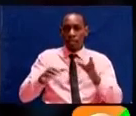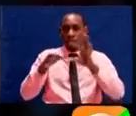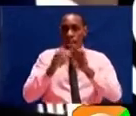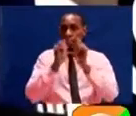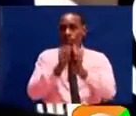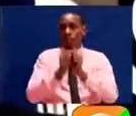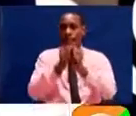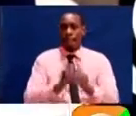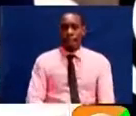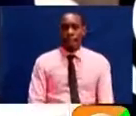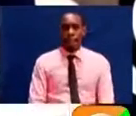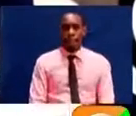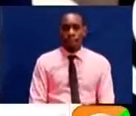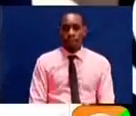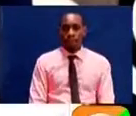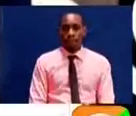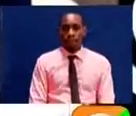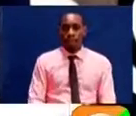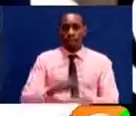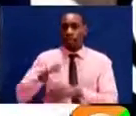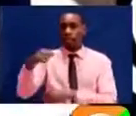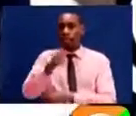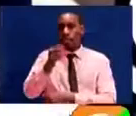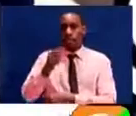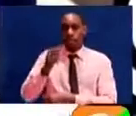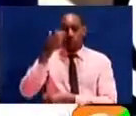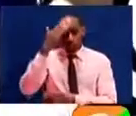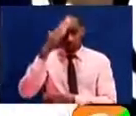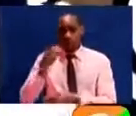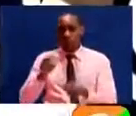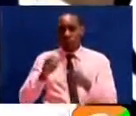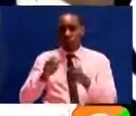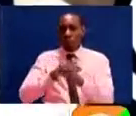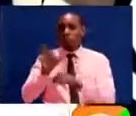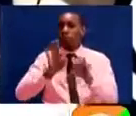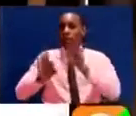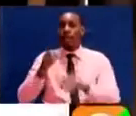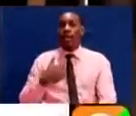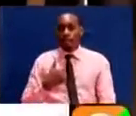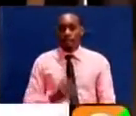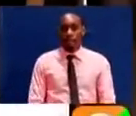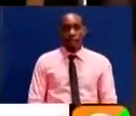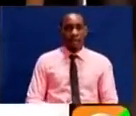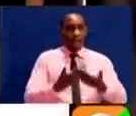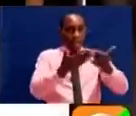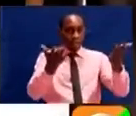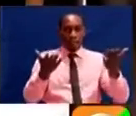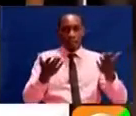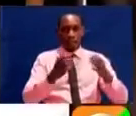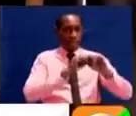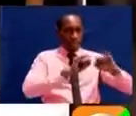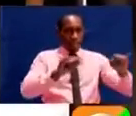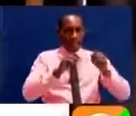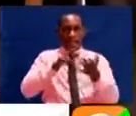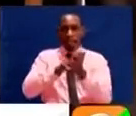pamoja. Kitemuko nje tena korona imetokea na korona historia. Mtu mahali yuko mkandais